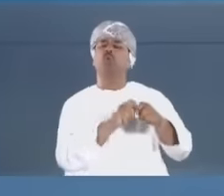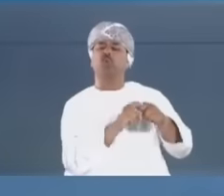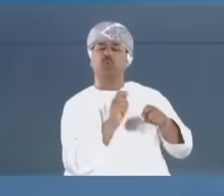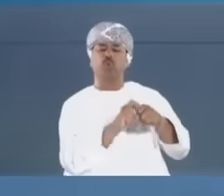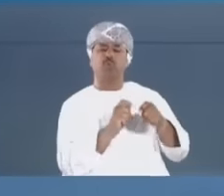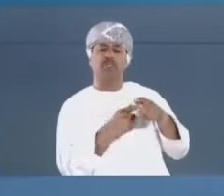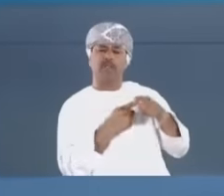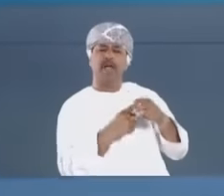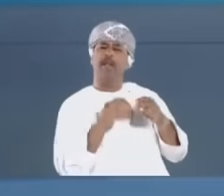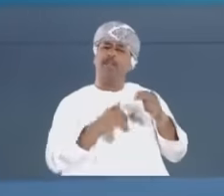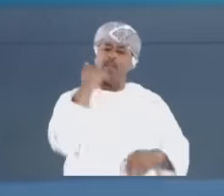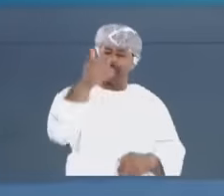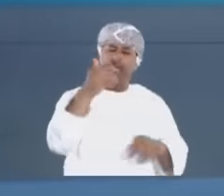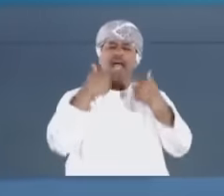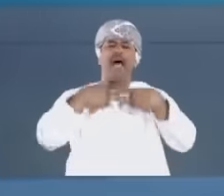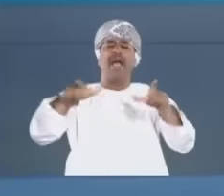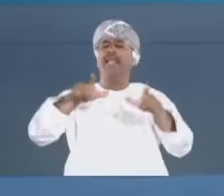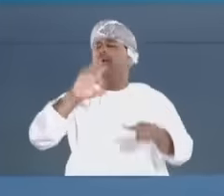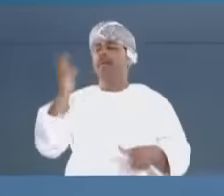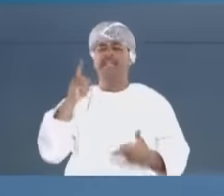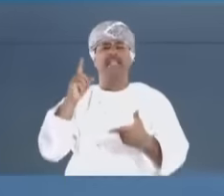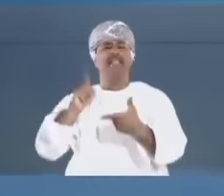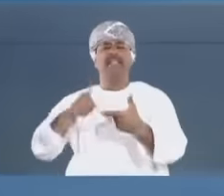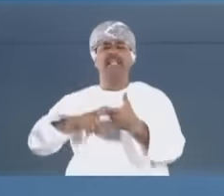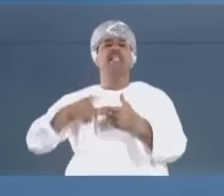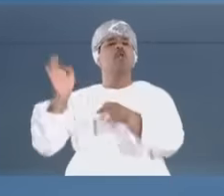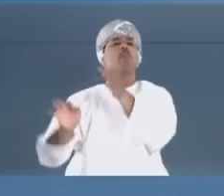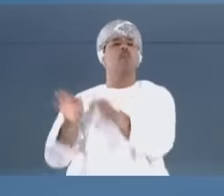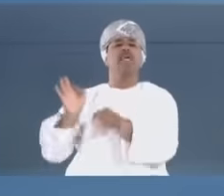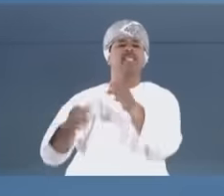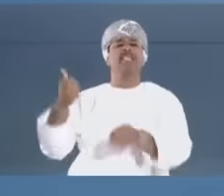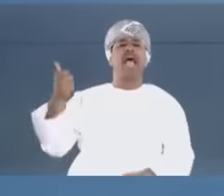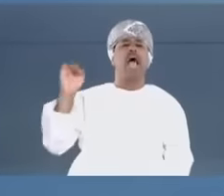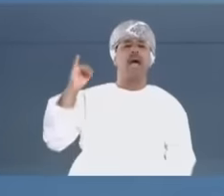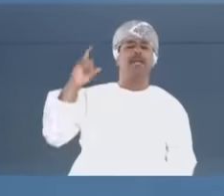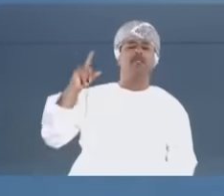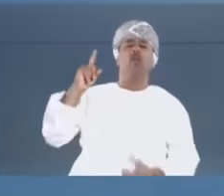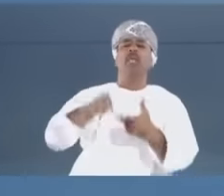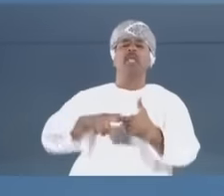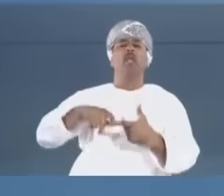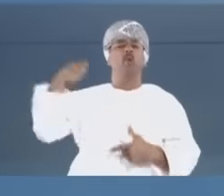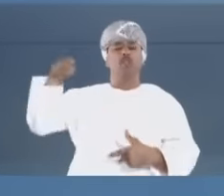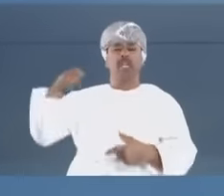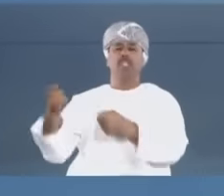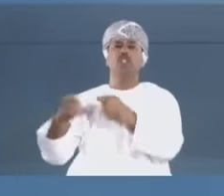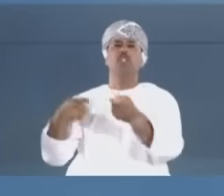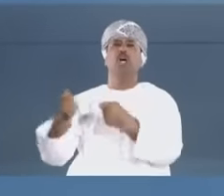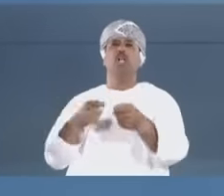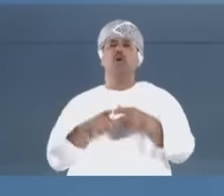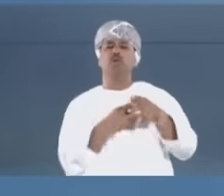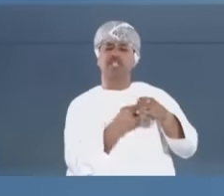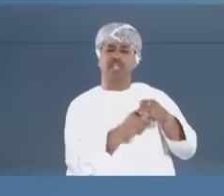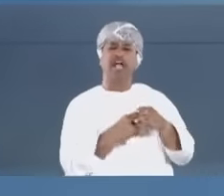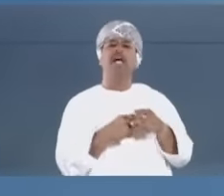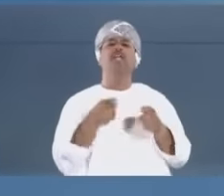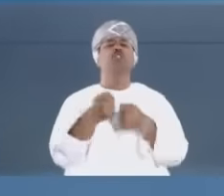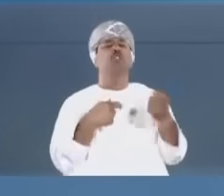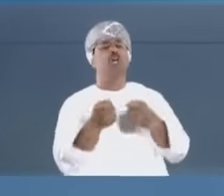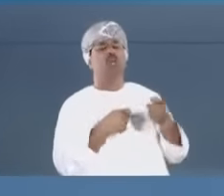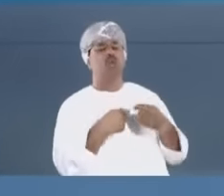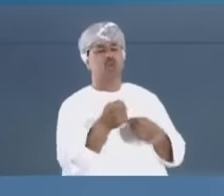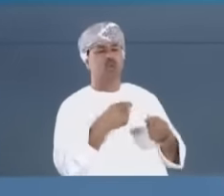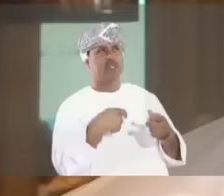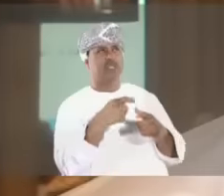المقبلة. هذا ما أعلن عنه سعادة المهندس أحمد بن حسن الذيب، وكيل وزارة التجارة والصناعة للتجارة